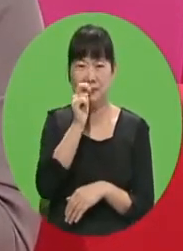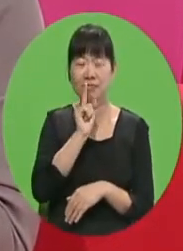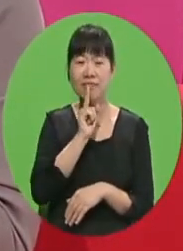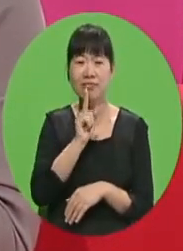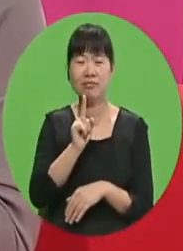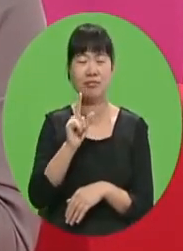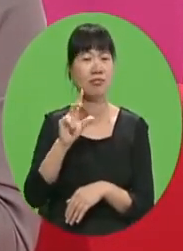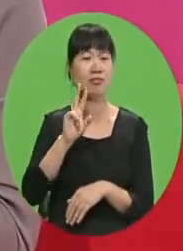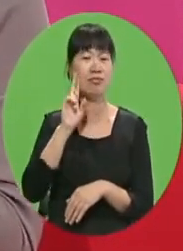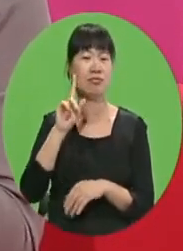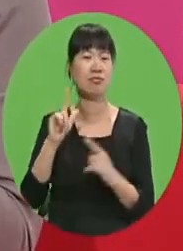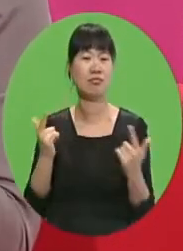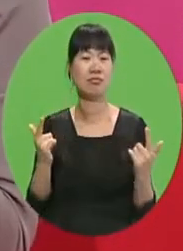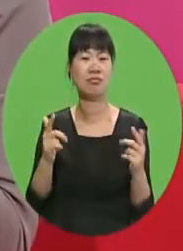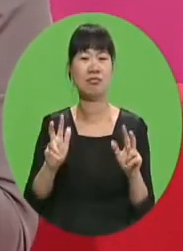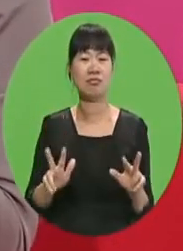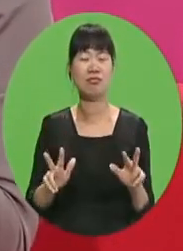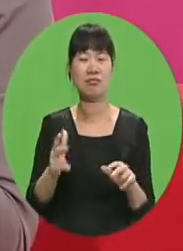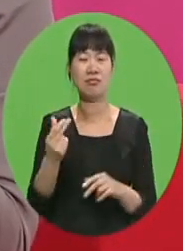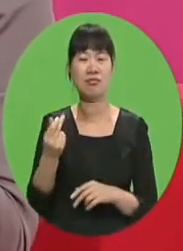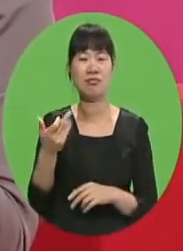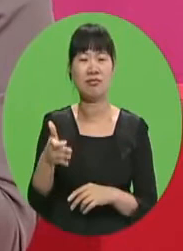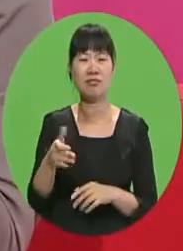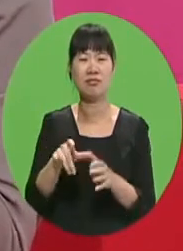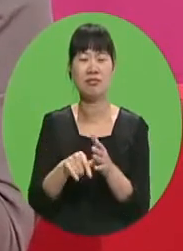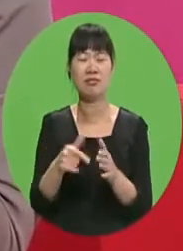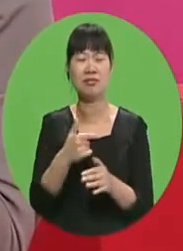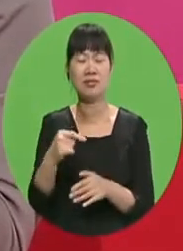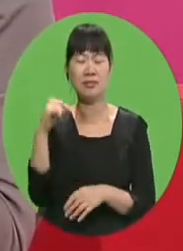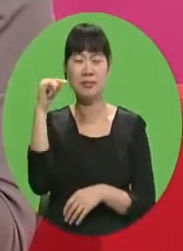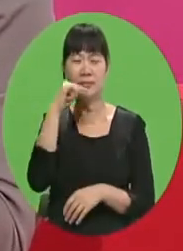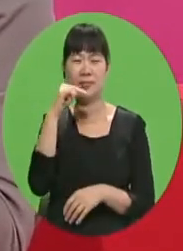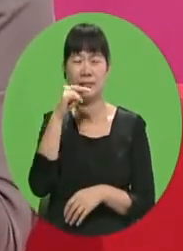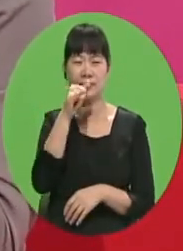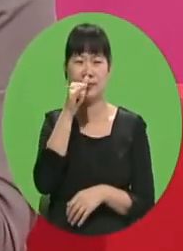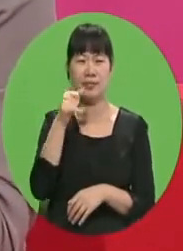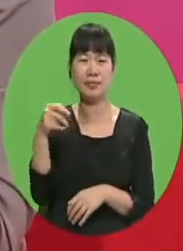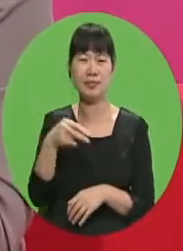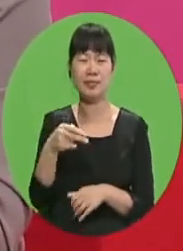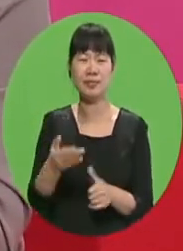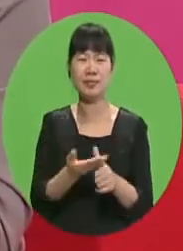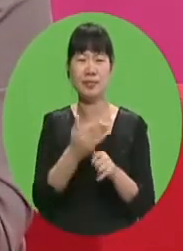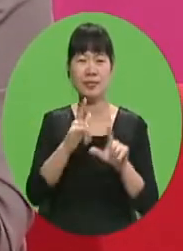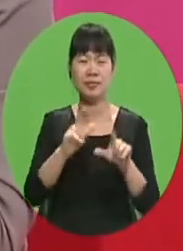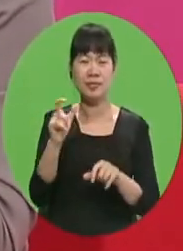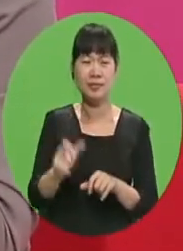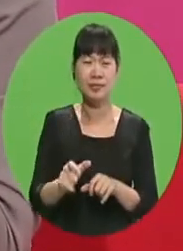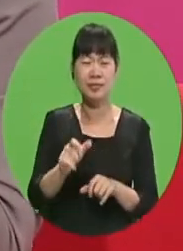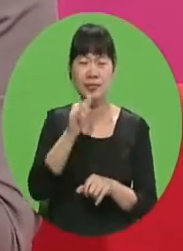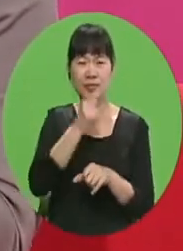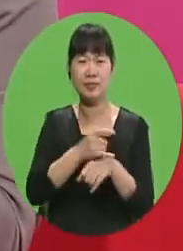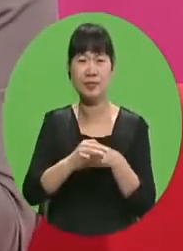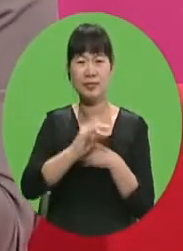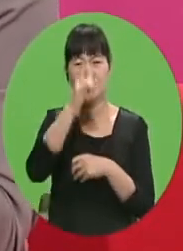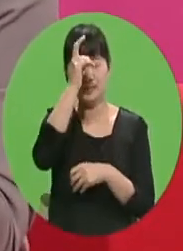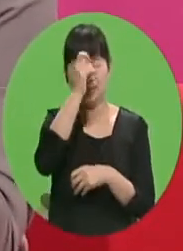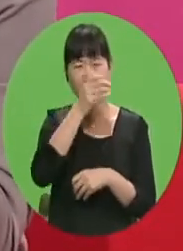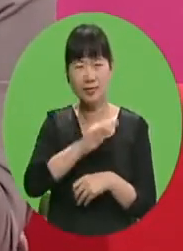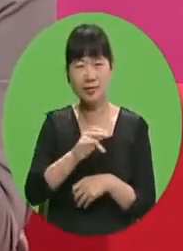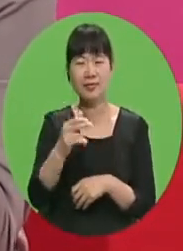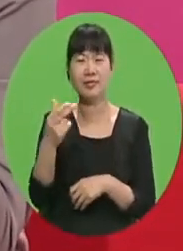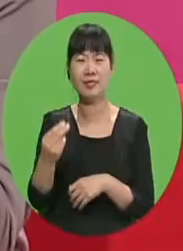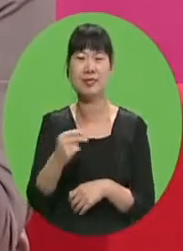틀린 말이 아니에요. 그러니까 이 대소변 시기나 이럴 때 너무 엄격하게 하시거나 양육 태도가 너무 강압적이면 고집인데